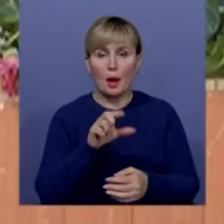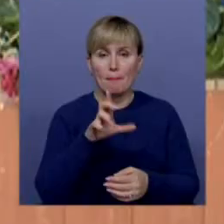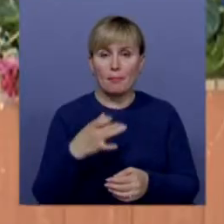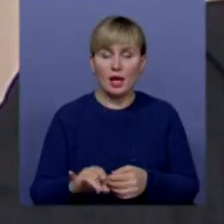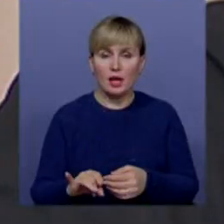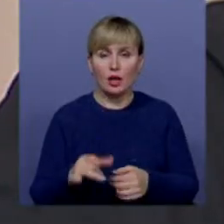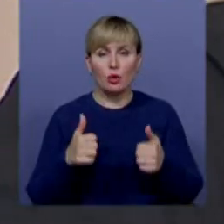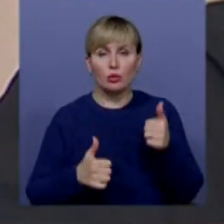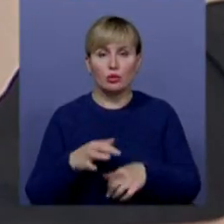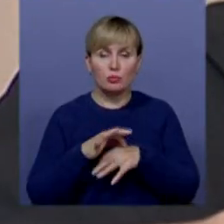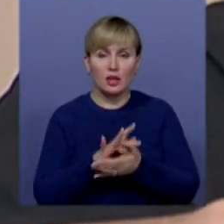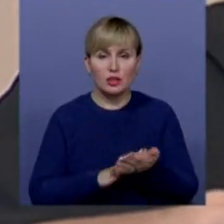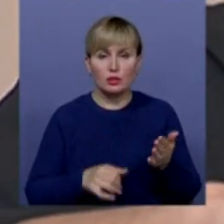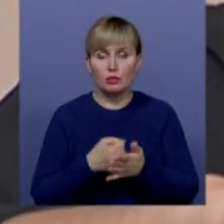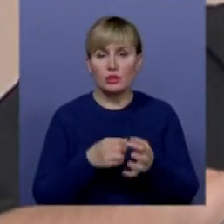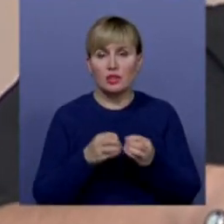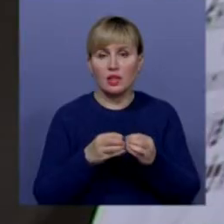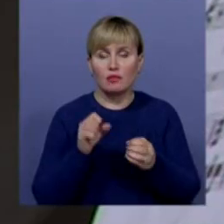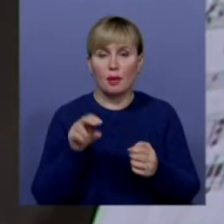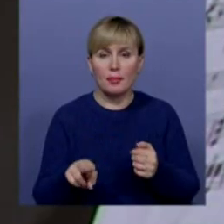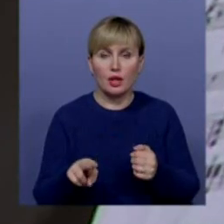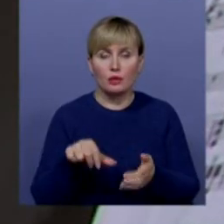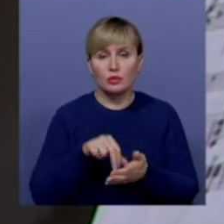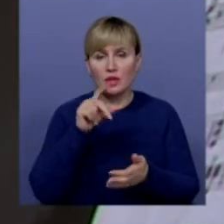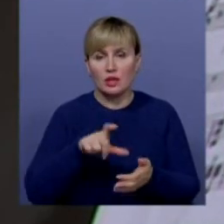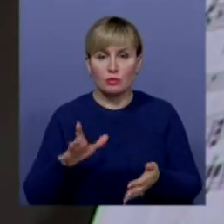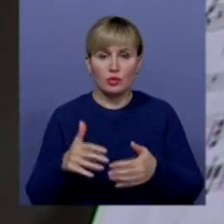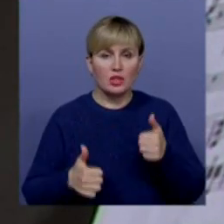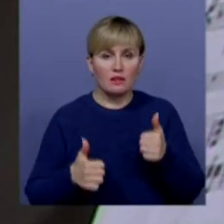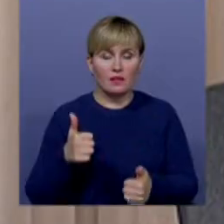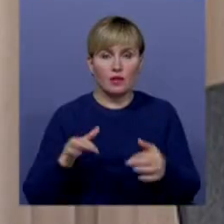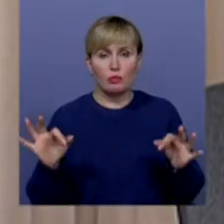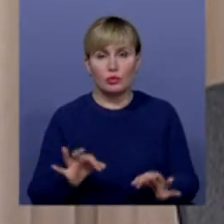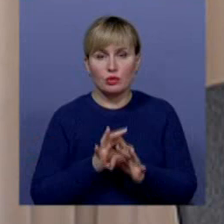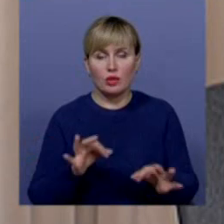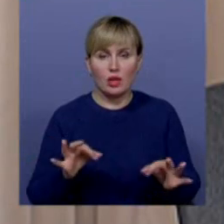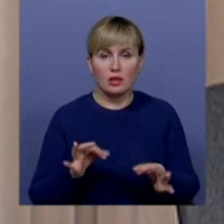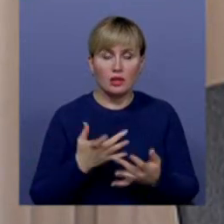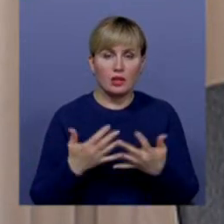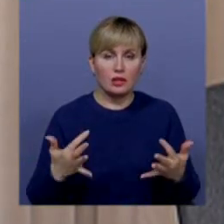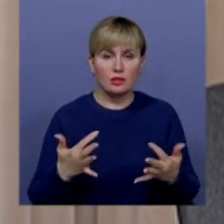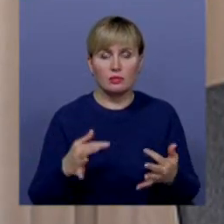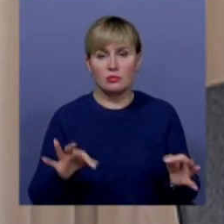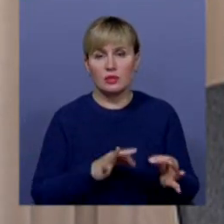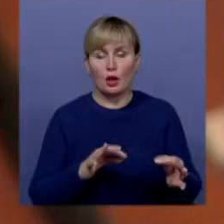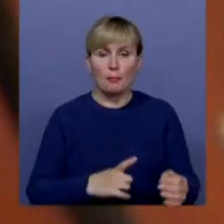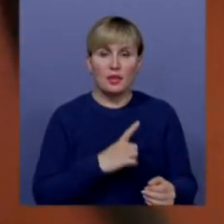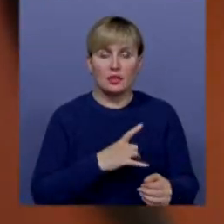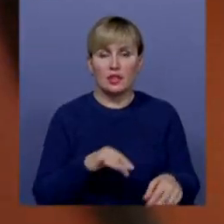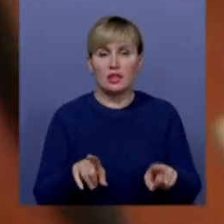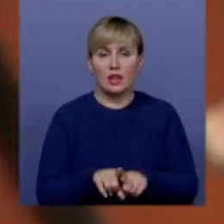Кунанбаева. Конкурс продлится до 10 апреля. Участники будут соревноваться в музыкальном, вокальном и инструментальном мастерстве, а